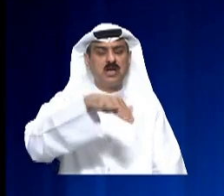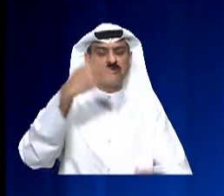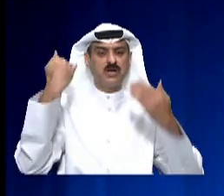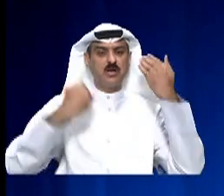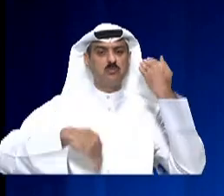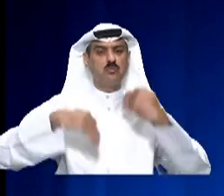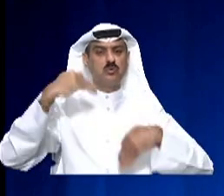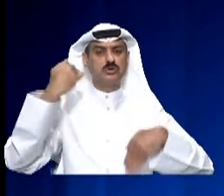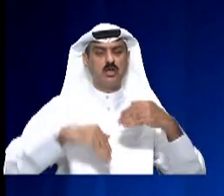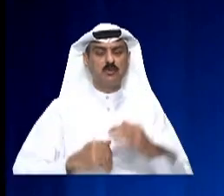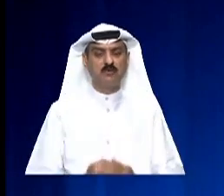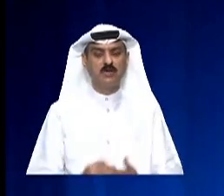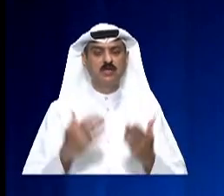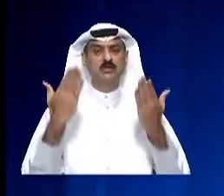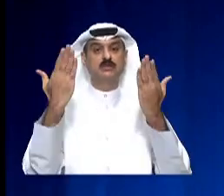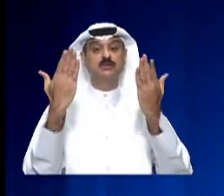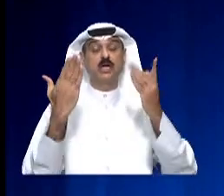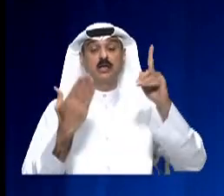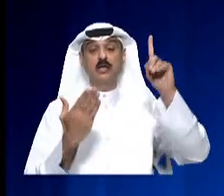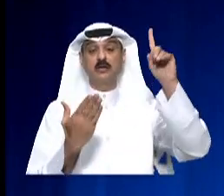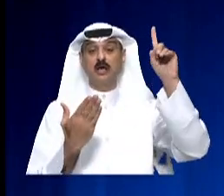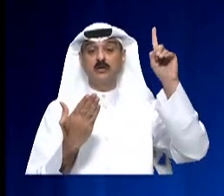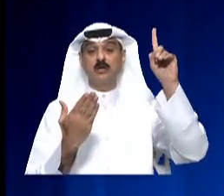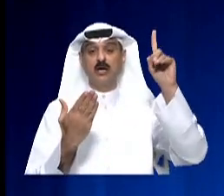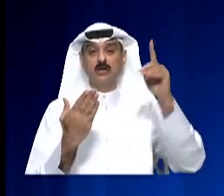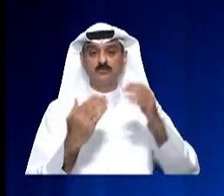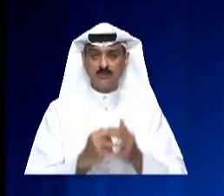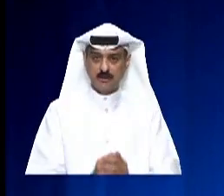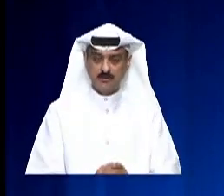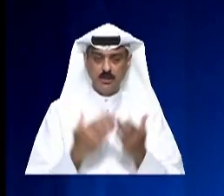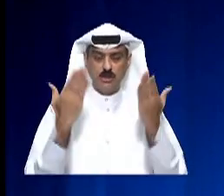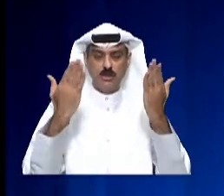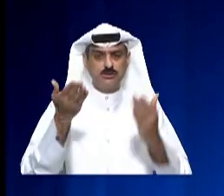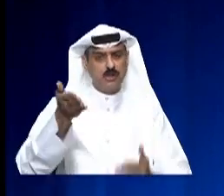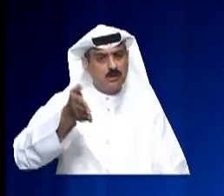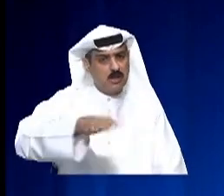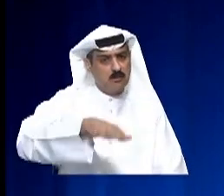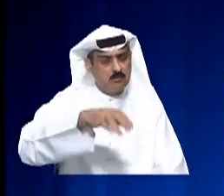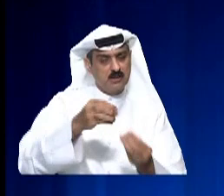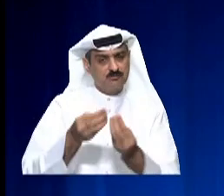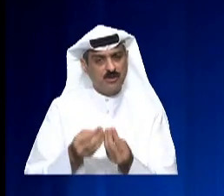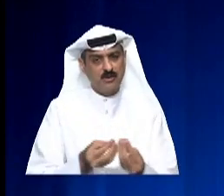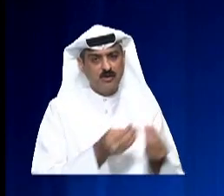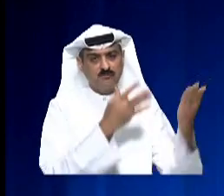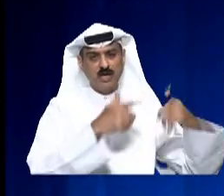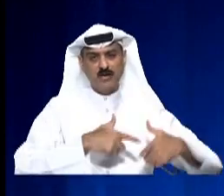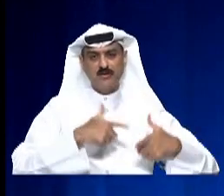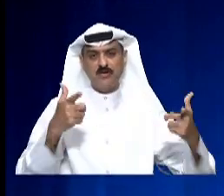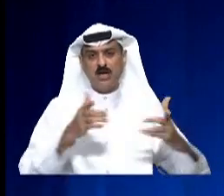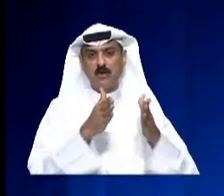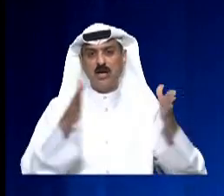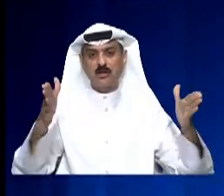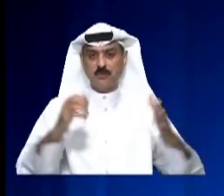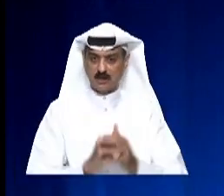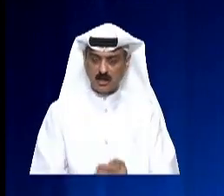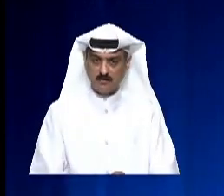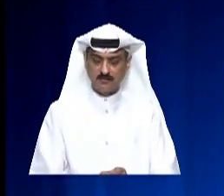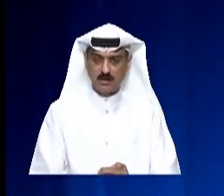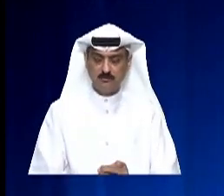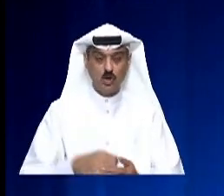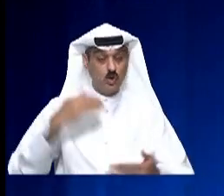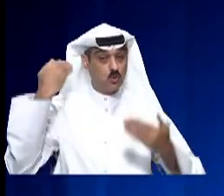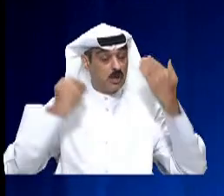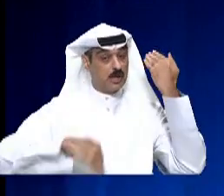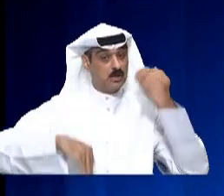والمصابين، سائلا سموه البارئ جل وعلا أن يتغمد الضحايا بواسع رحمته ومغفرته ويمن